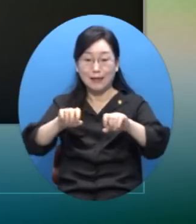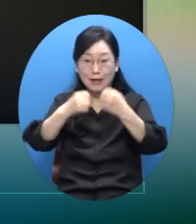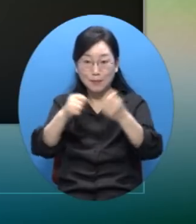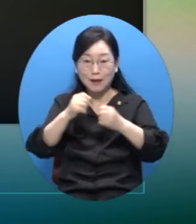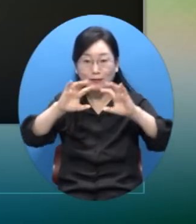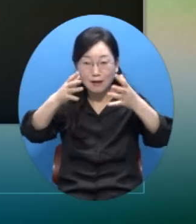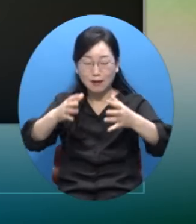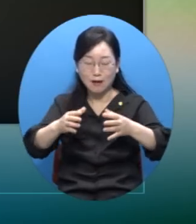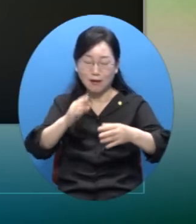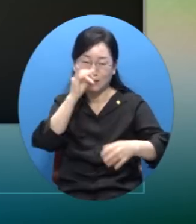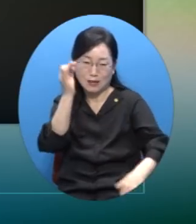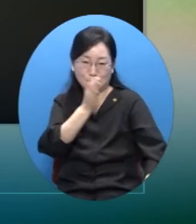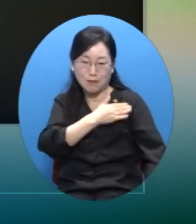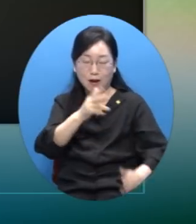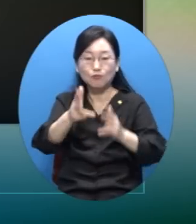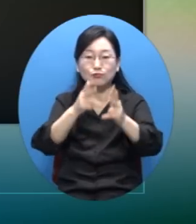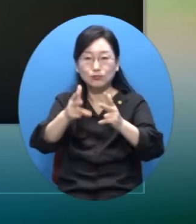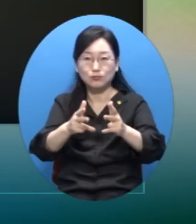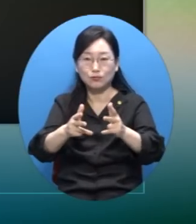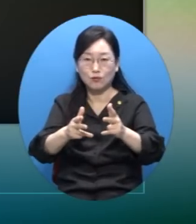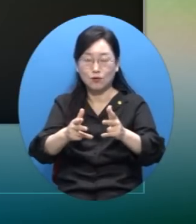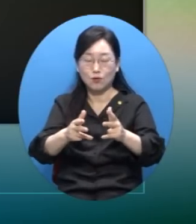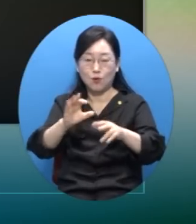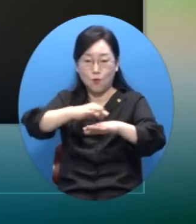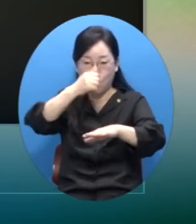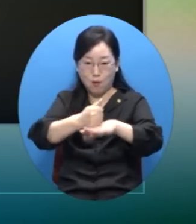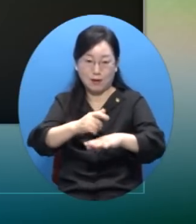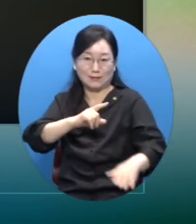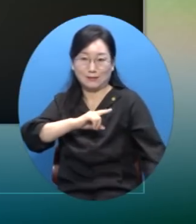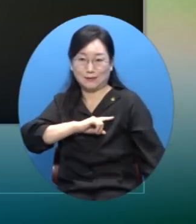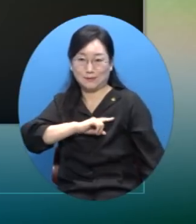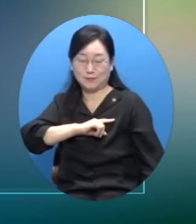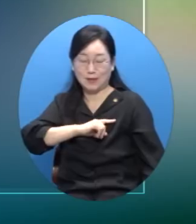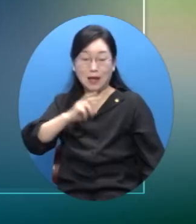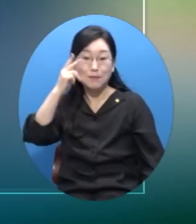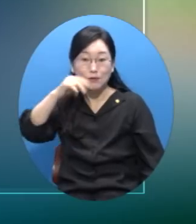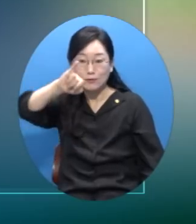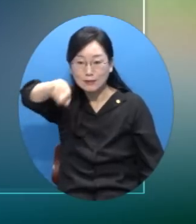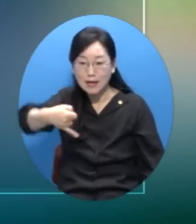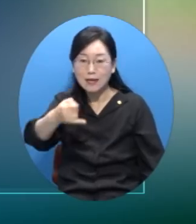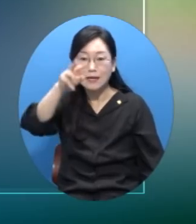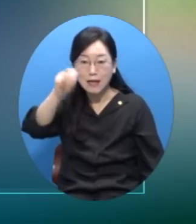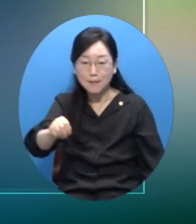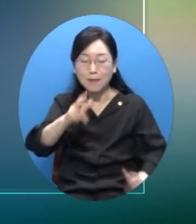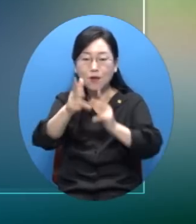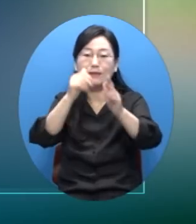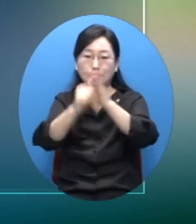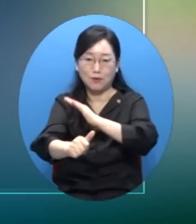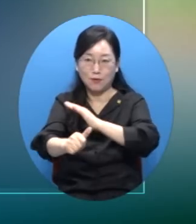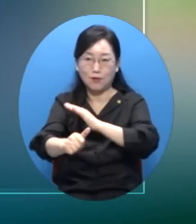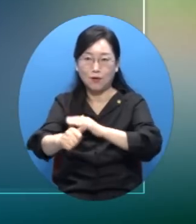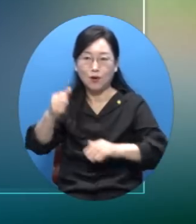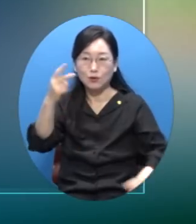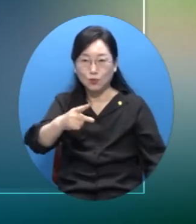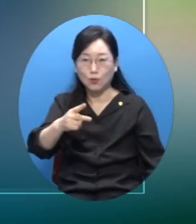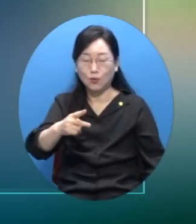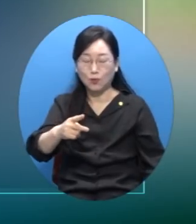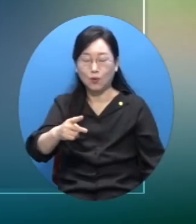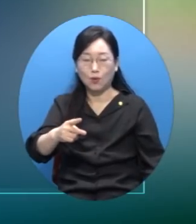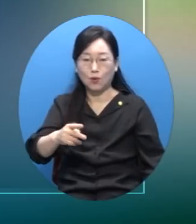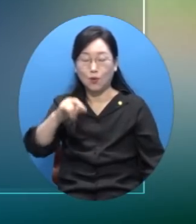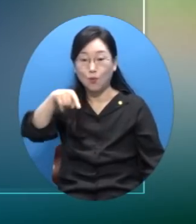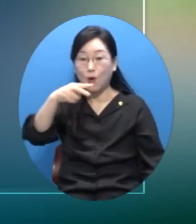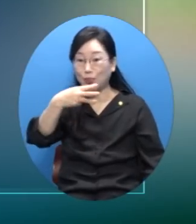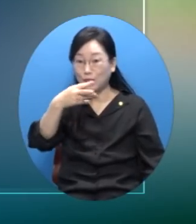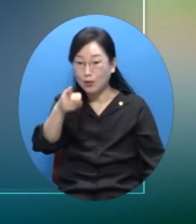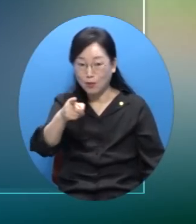재벌 그룹 타이스 그룹의 창업자 왕용칭의 아들, 미국 JM 이글사의 대표이며 잔사의 건 왕원사, 미국 이름은 월터